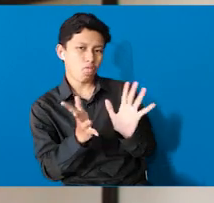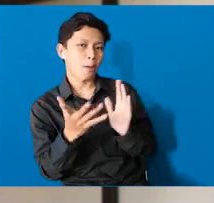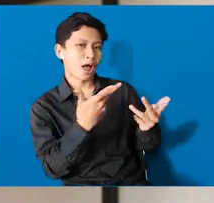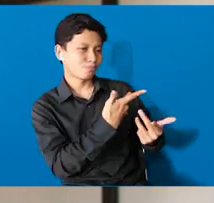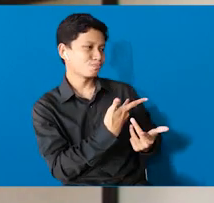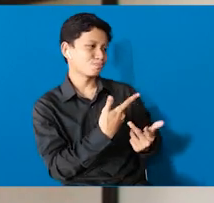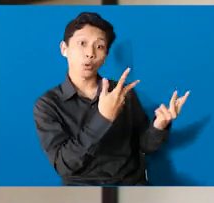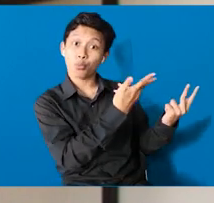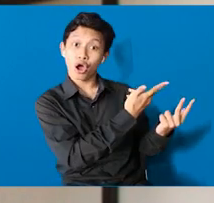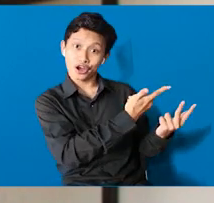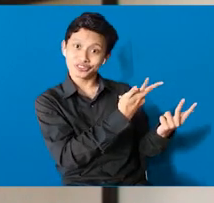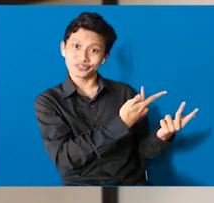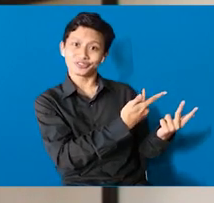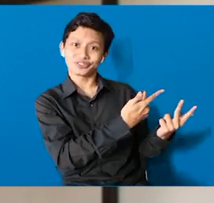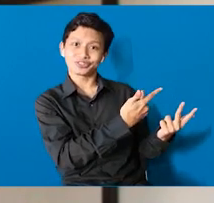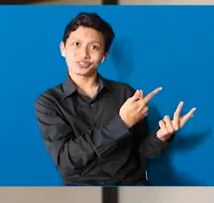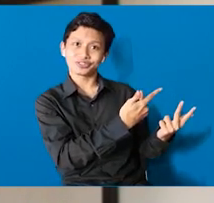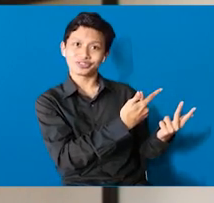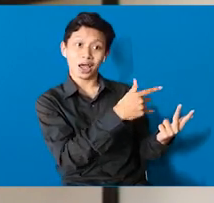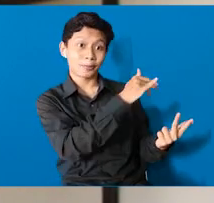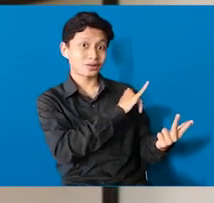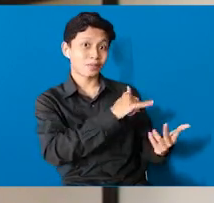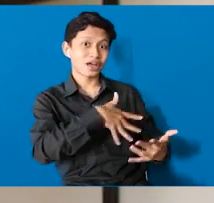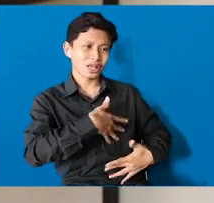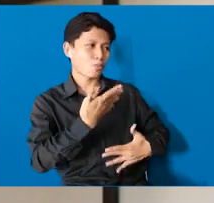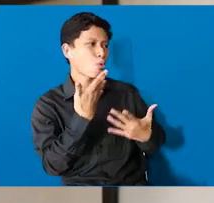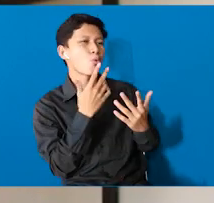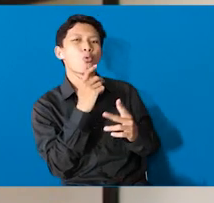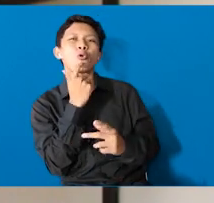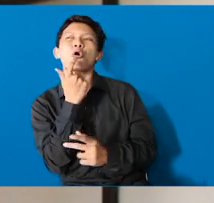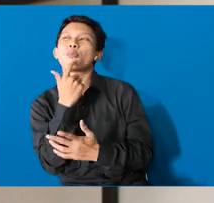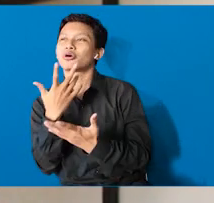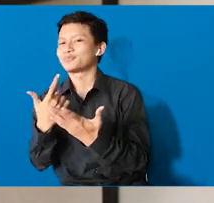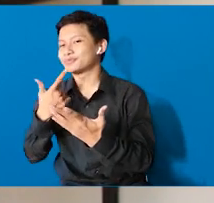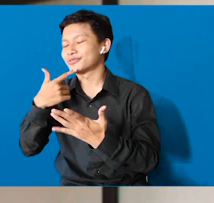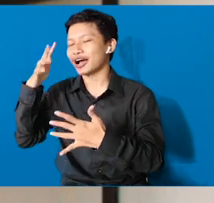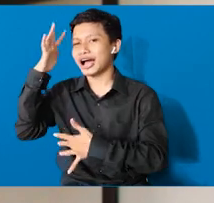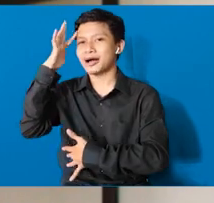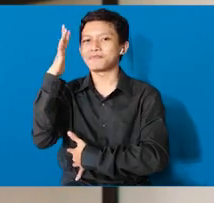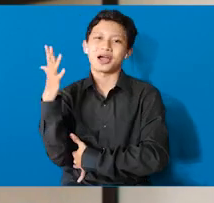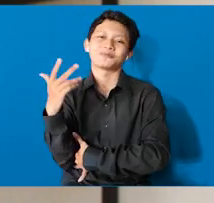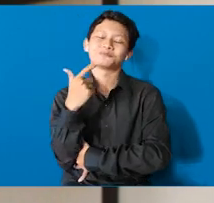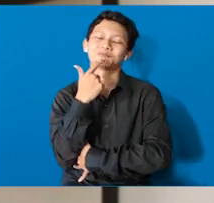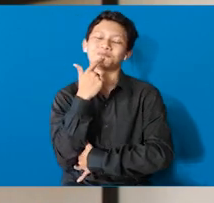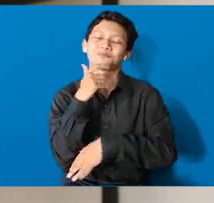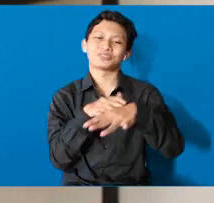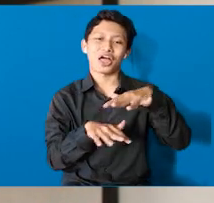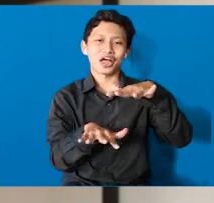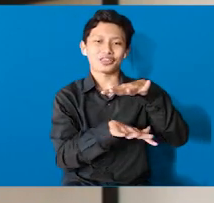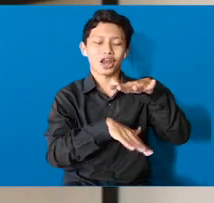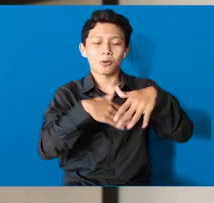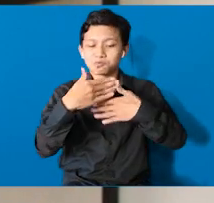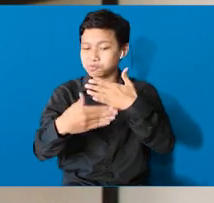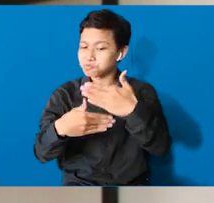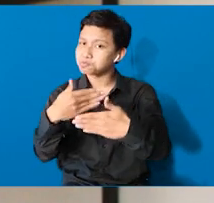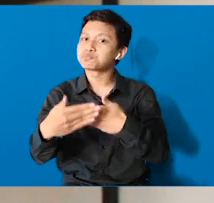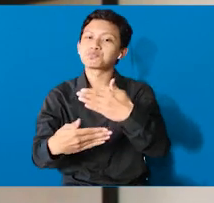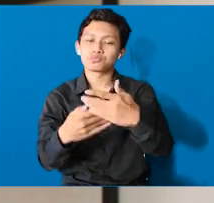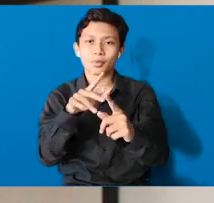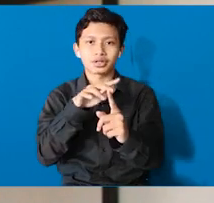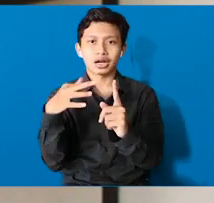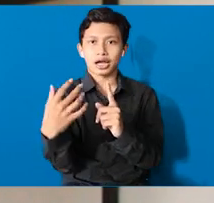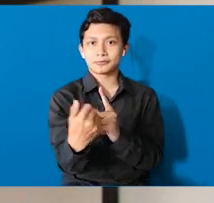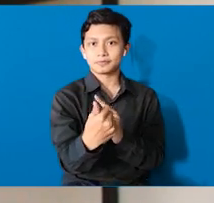berbincang bersama dua narasumber kita. Kali ini kita akan berbincang terkait hal yang sangat mendasar yang sering terjadi di